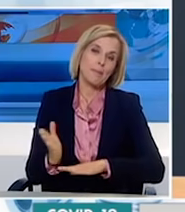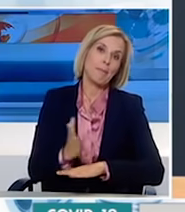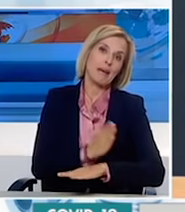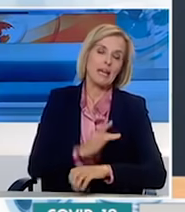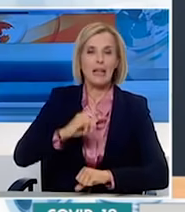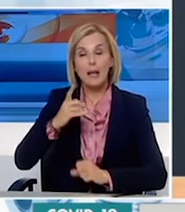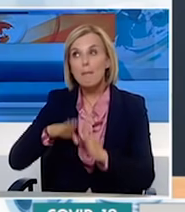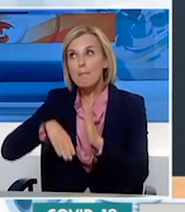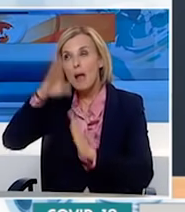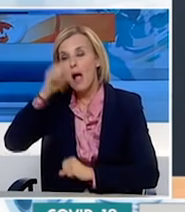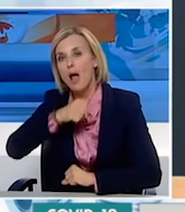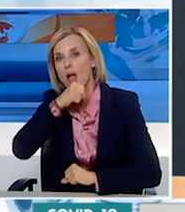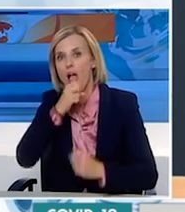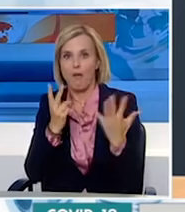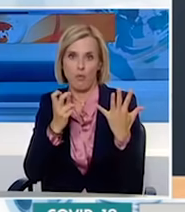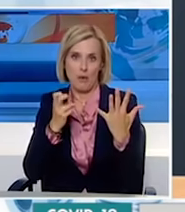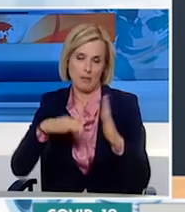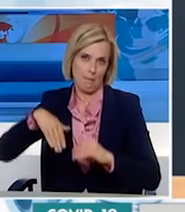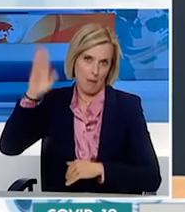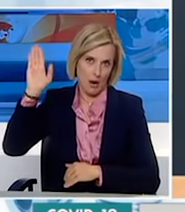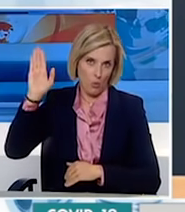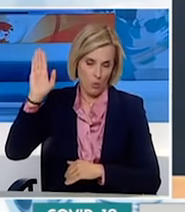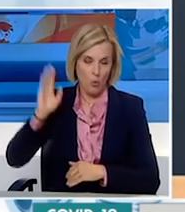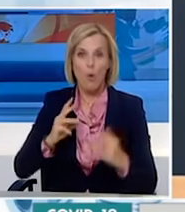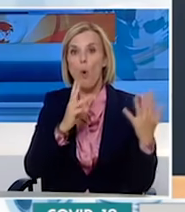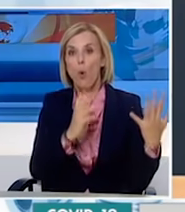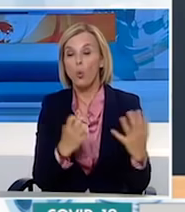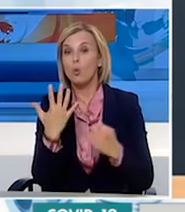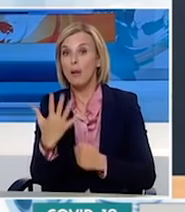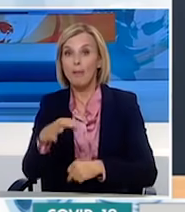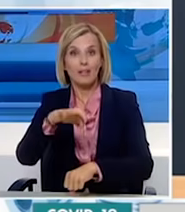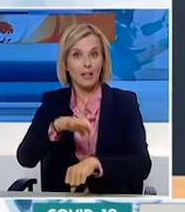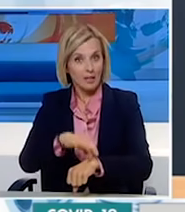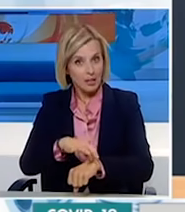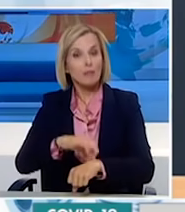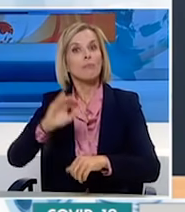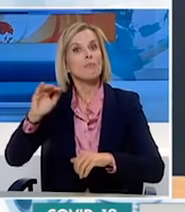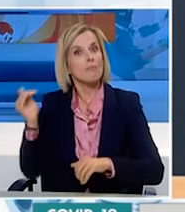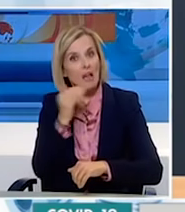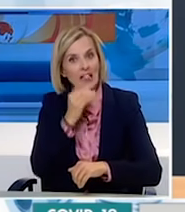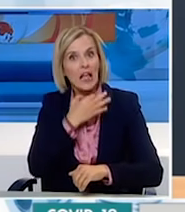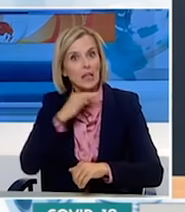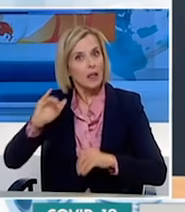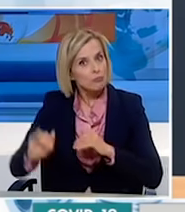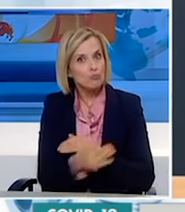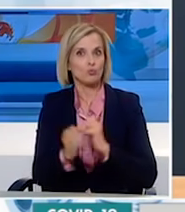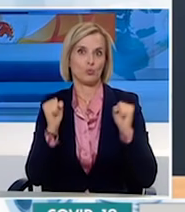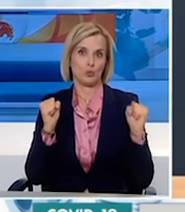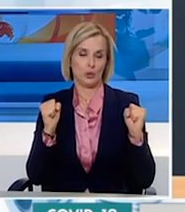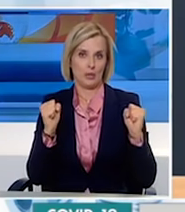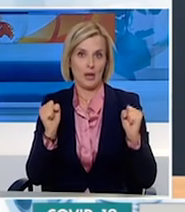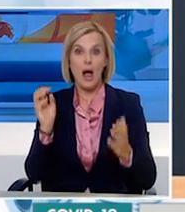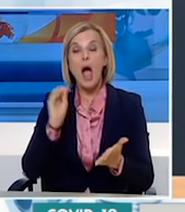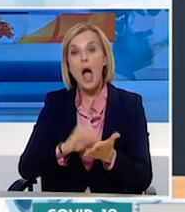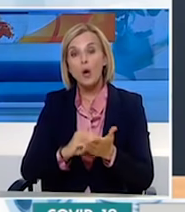είναι ηλικιωμένοι 70 ετών και άνω. 85 ασθενείς έχουν εξέλθει από τις ΜΕΘ. Τέλος, έχουμε